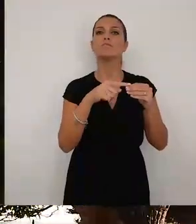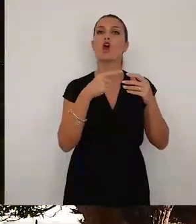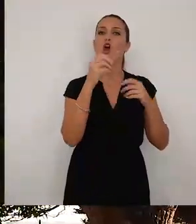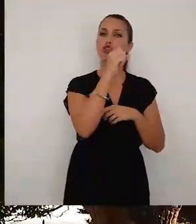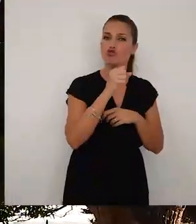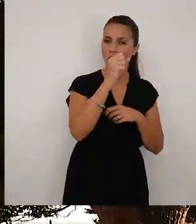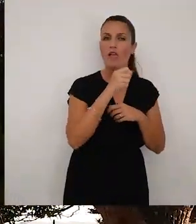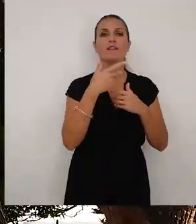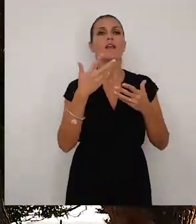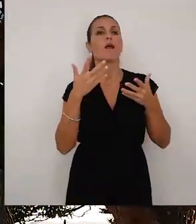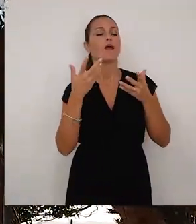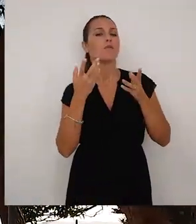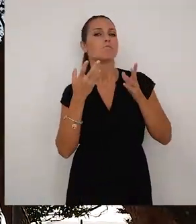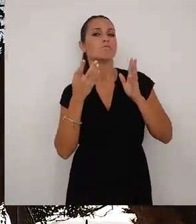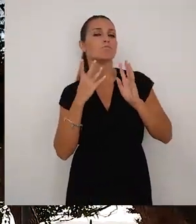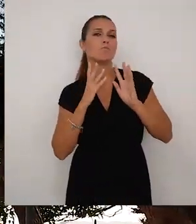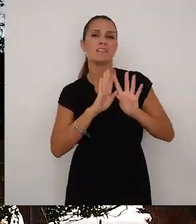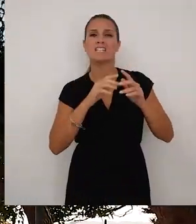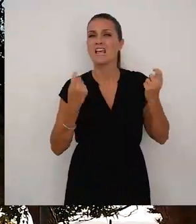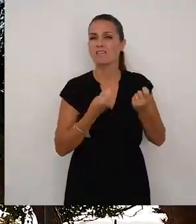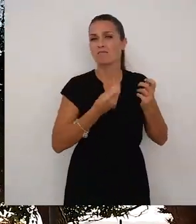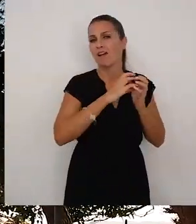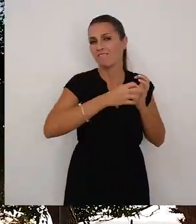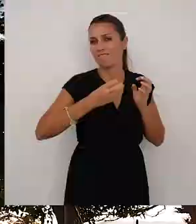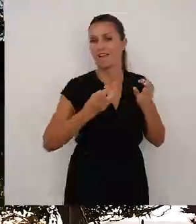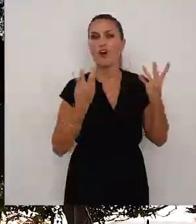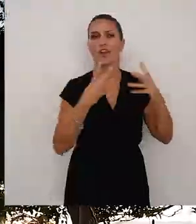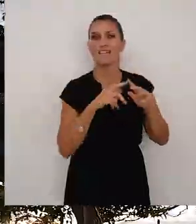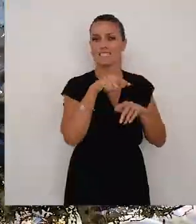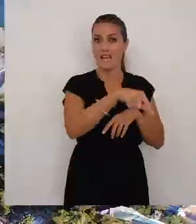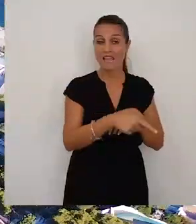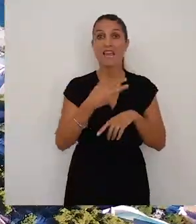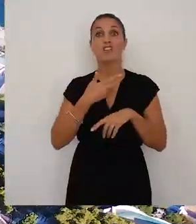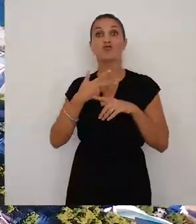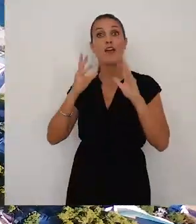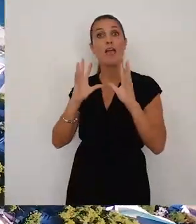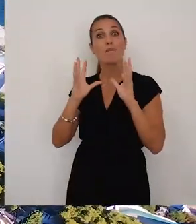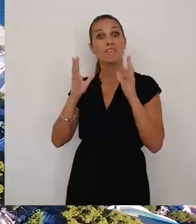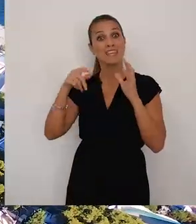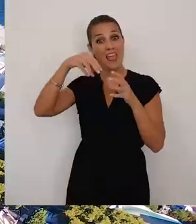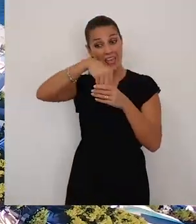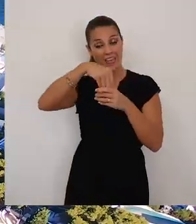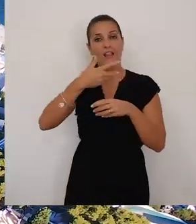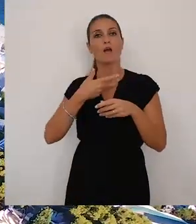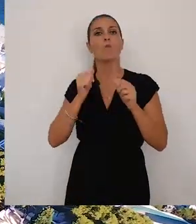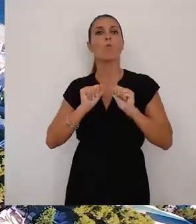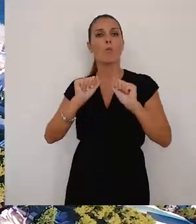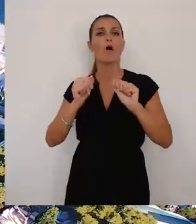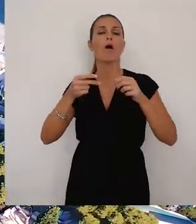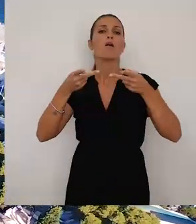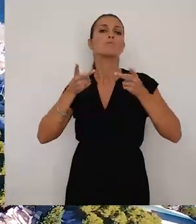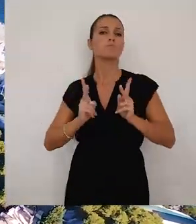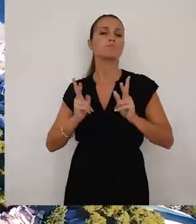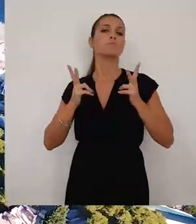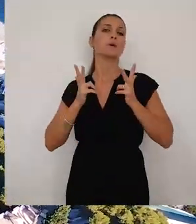diversi concerti e manifestazioni ludiche e culturali. La Pineta è dotata anche di punti ristoro in cui è